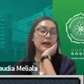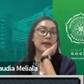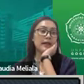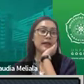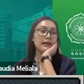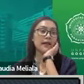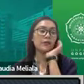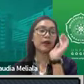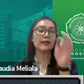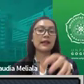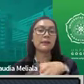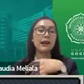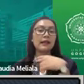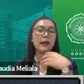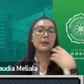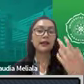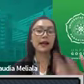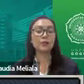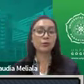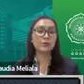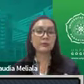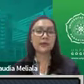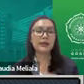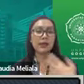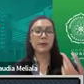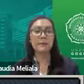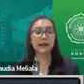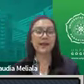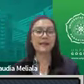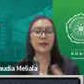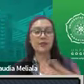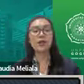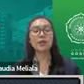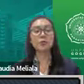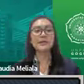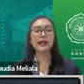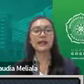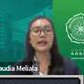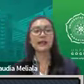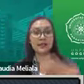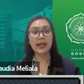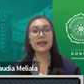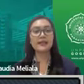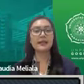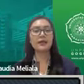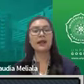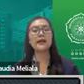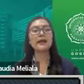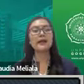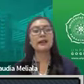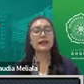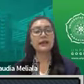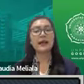ketika ini dilakukan dalam rangka penegakan hukum, berarti dia upaya paksa, seharusnya juga tentu bisa di challenge gitu